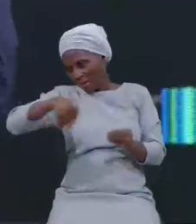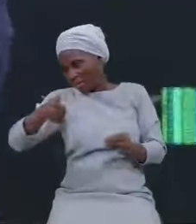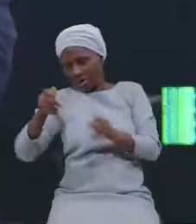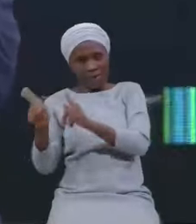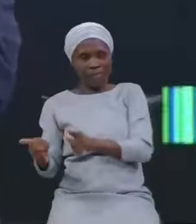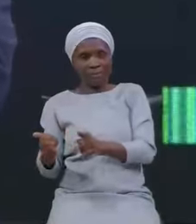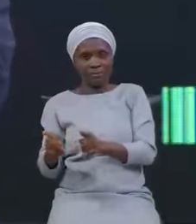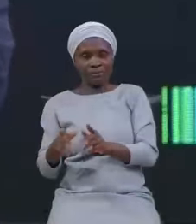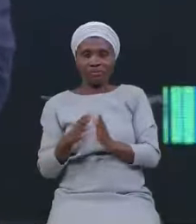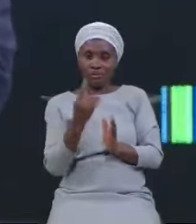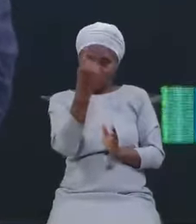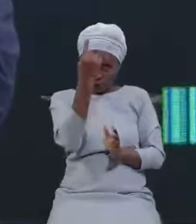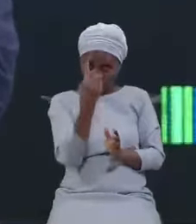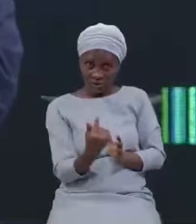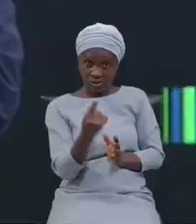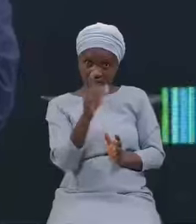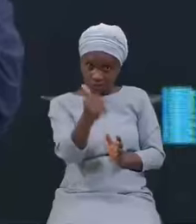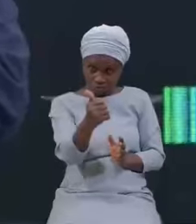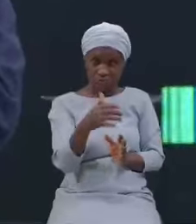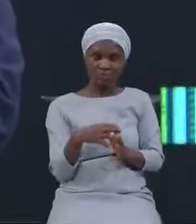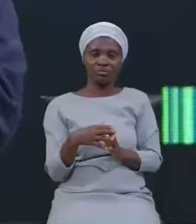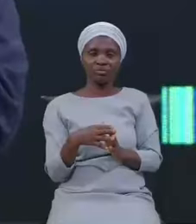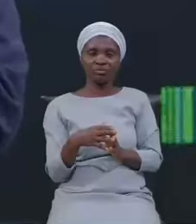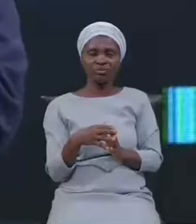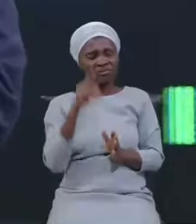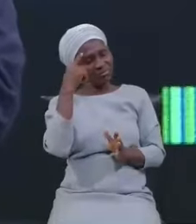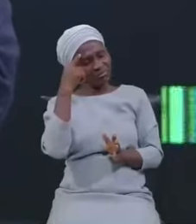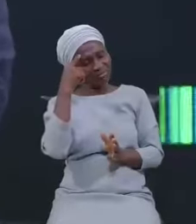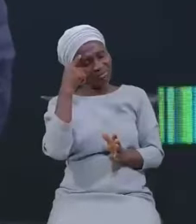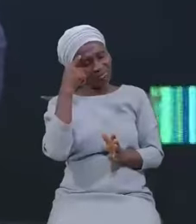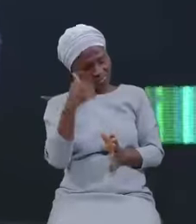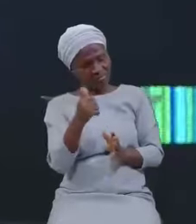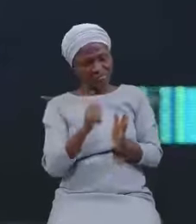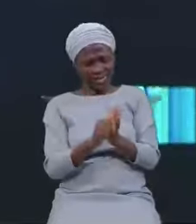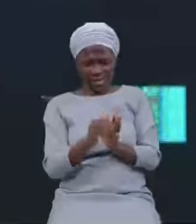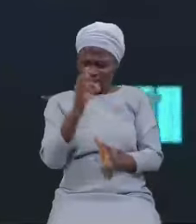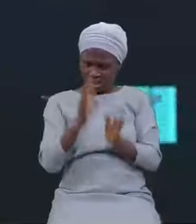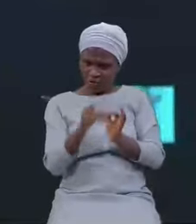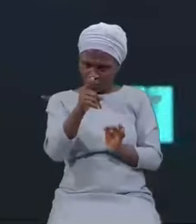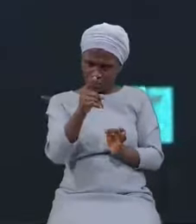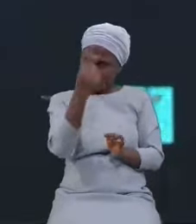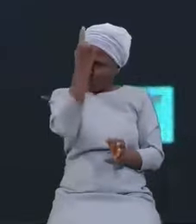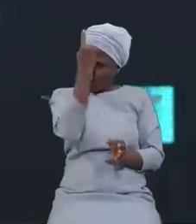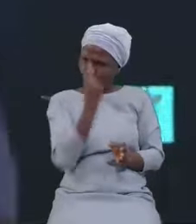Parce que si tu étais le seul pécheur, le seul perdu